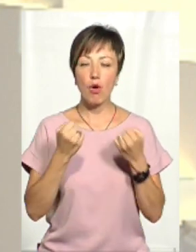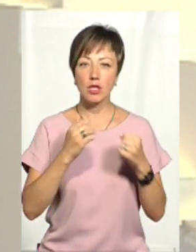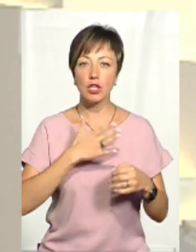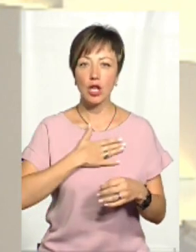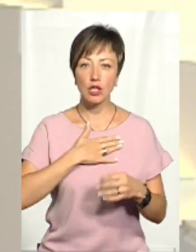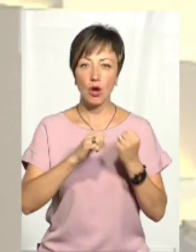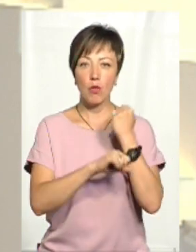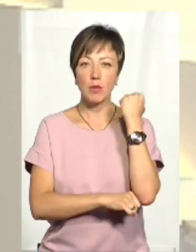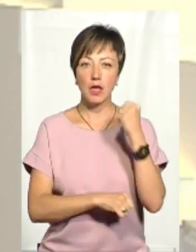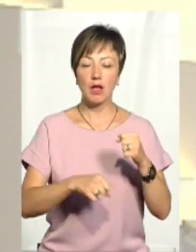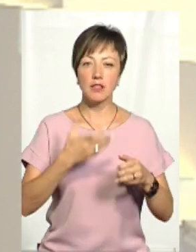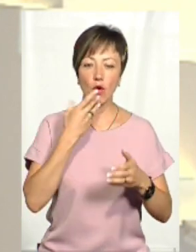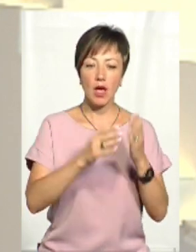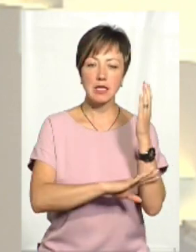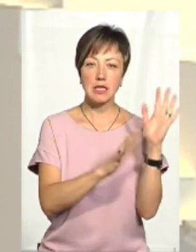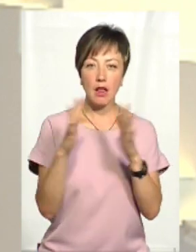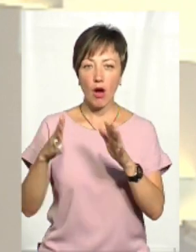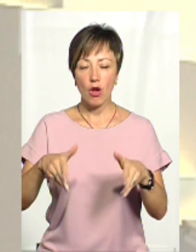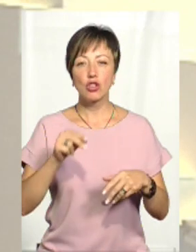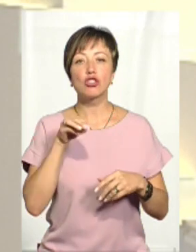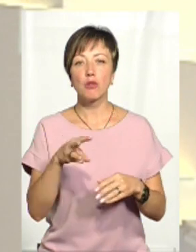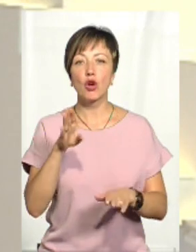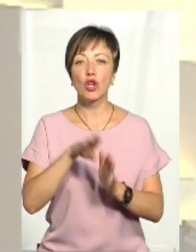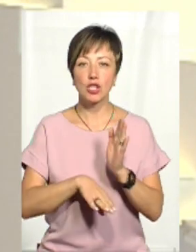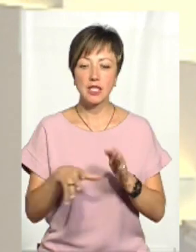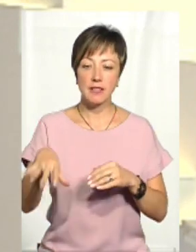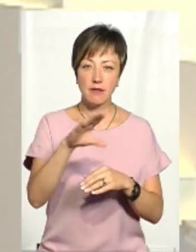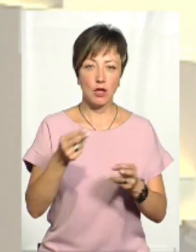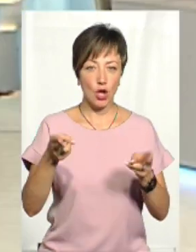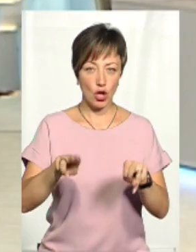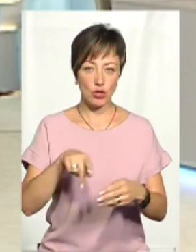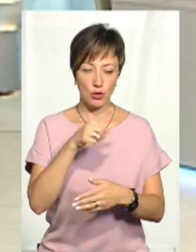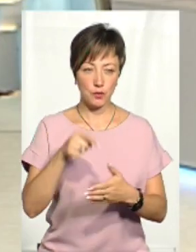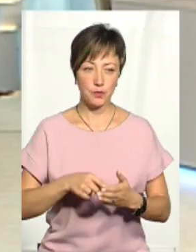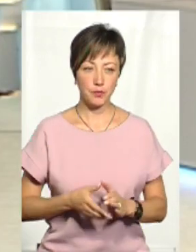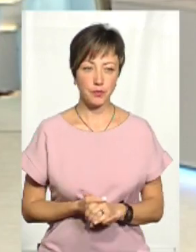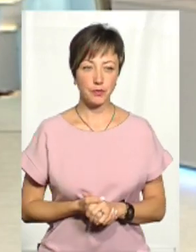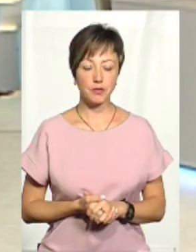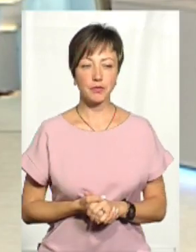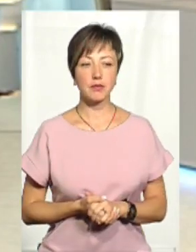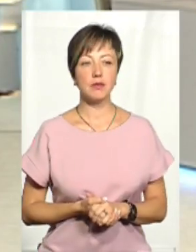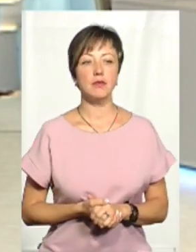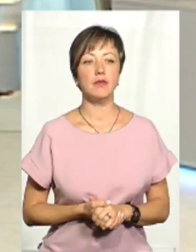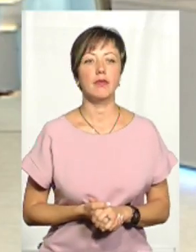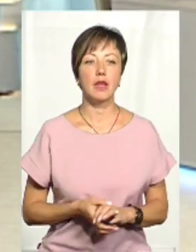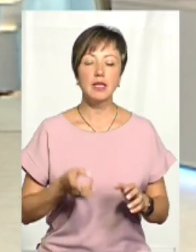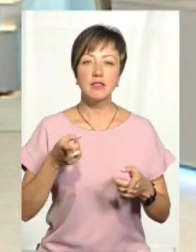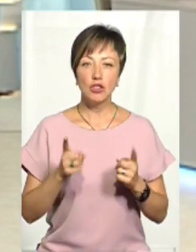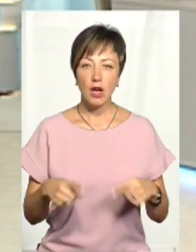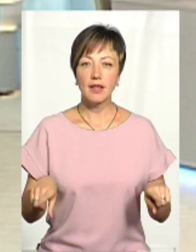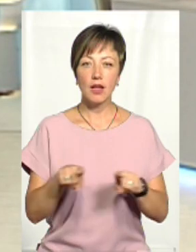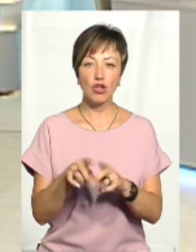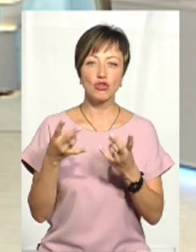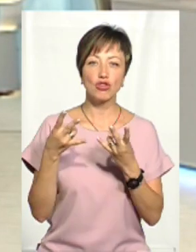садівники в своїх городах та садах. Чим він гірший за всіх решту? Ну, звичайно, таких